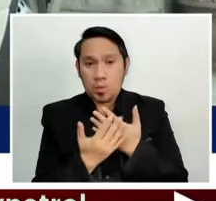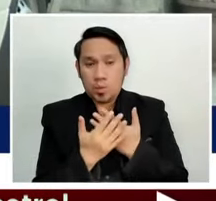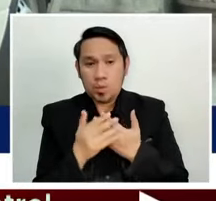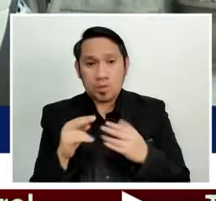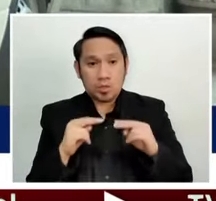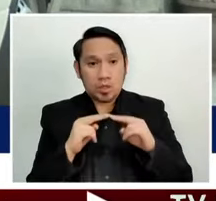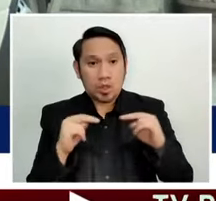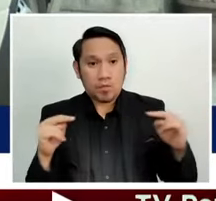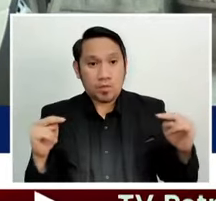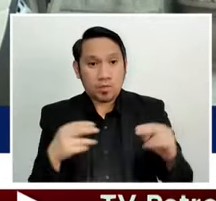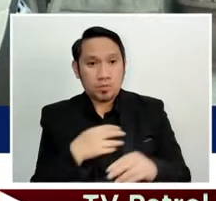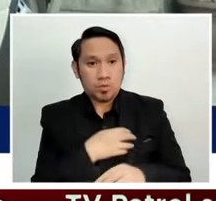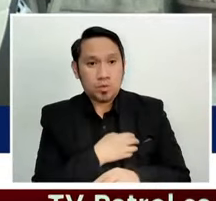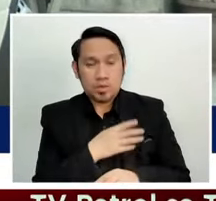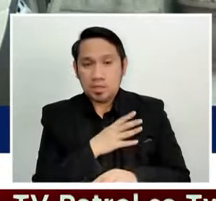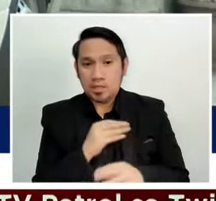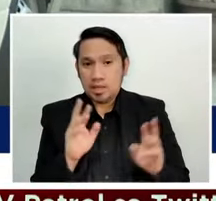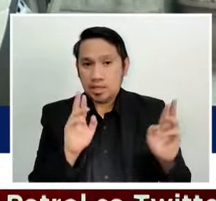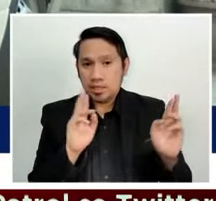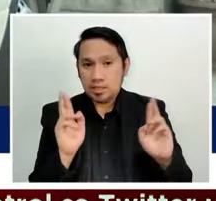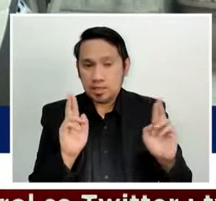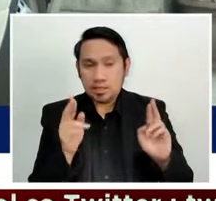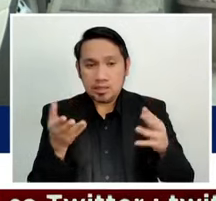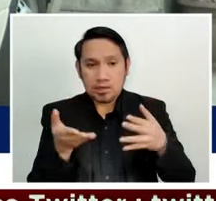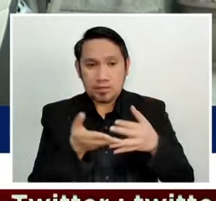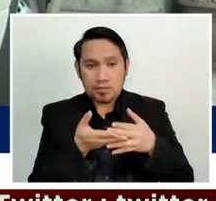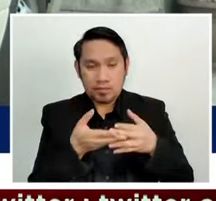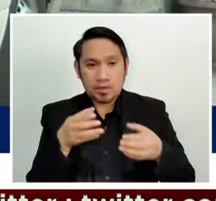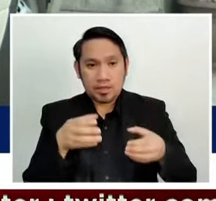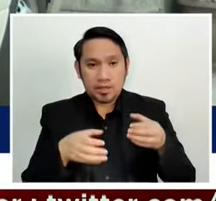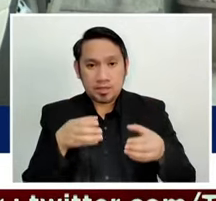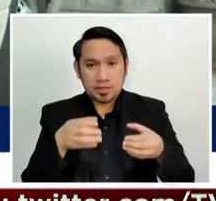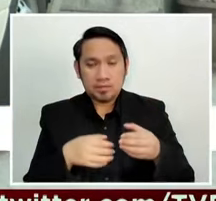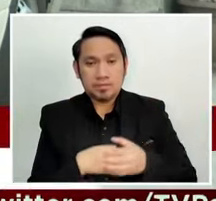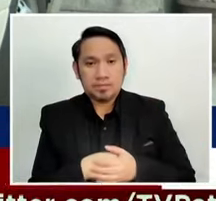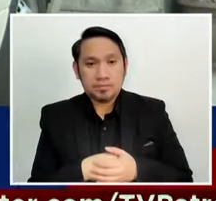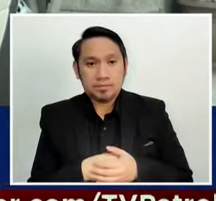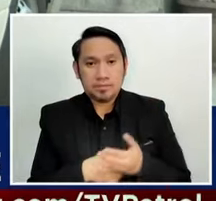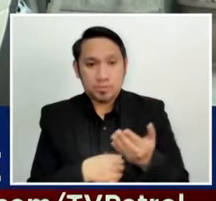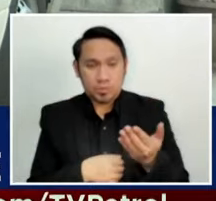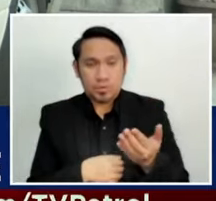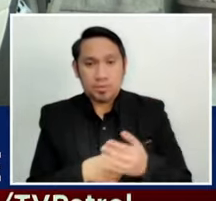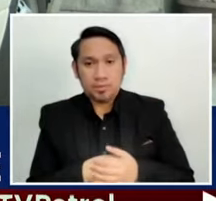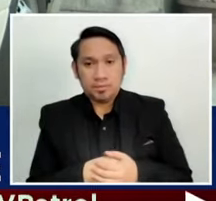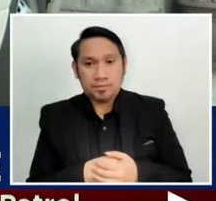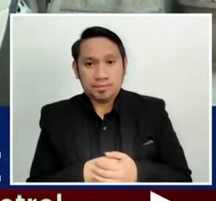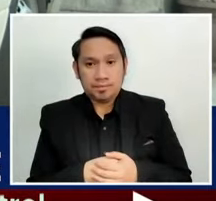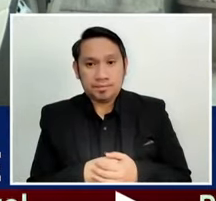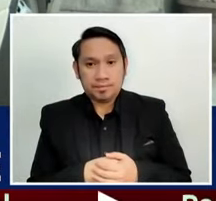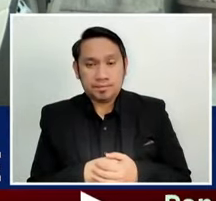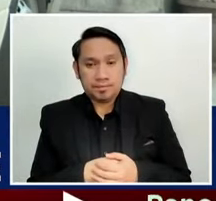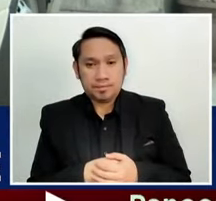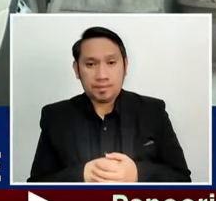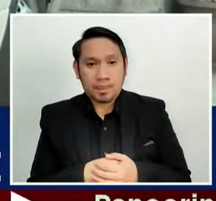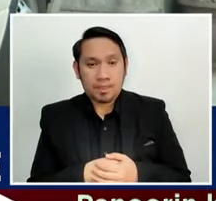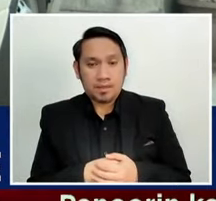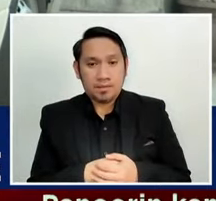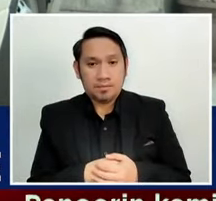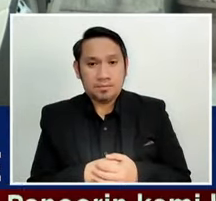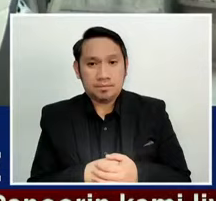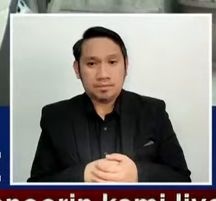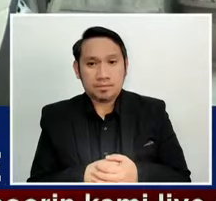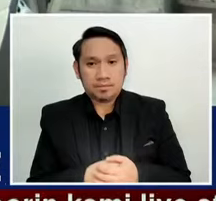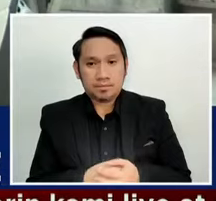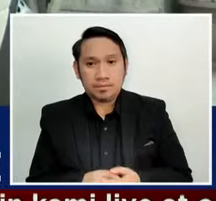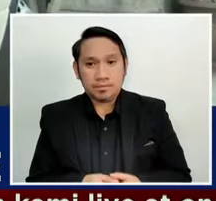ang sospek at inihahanda na ang isasampang reklamong alarming scandal laban sa kanya. Liza Aquino, ABS-CBN